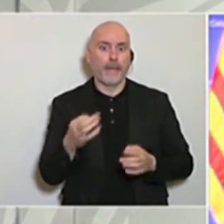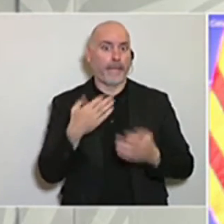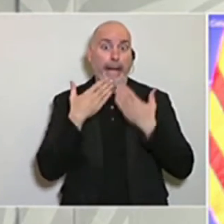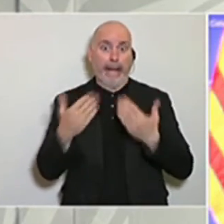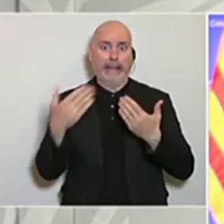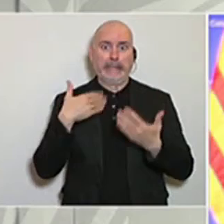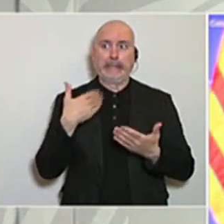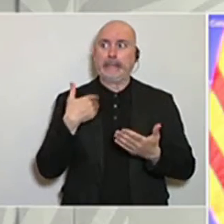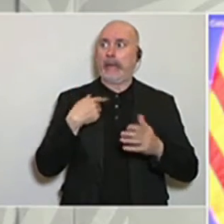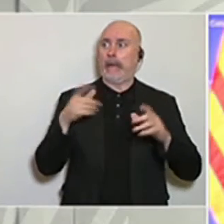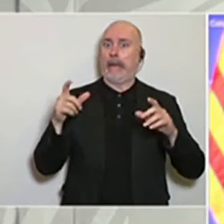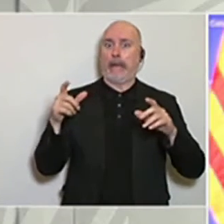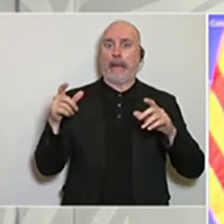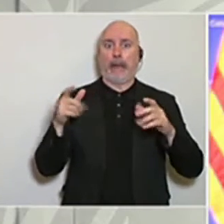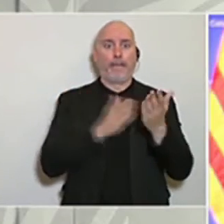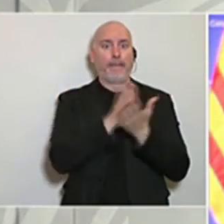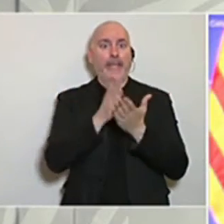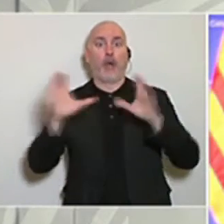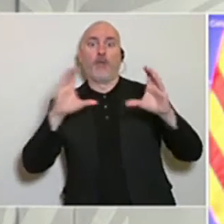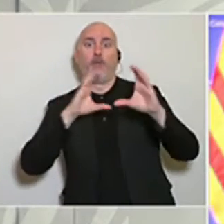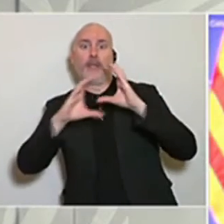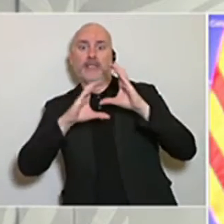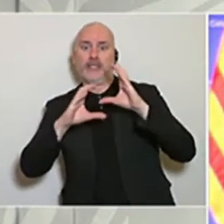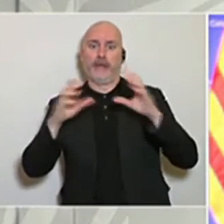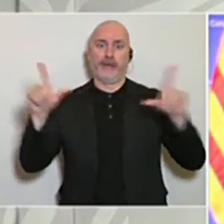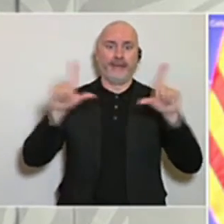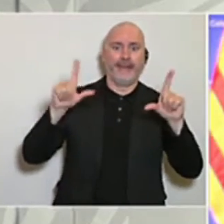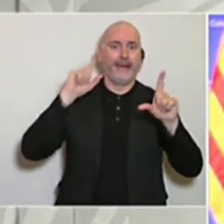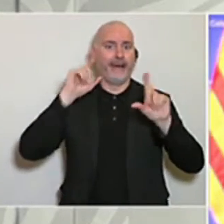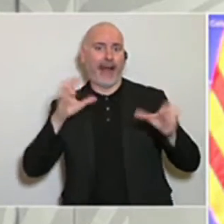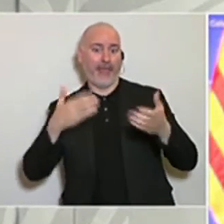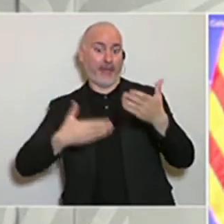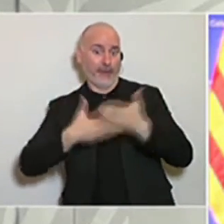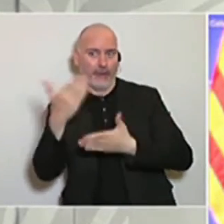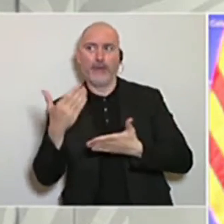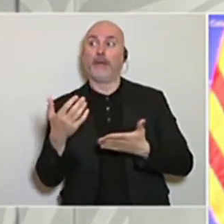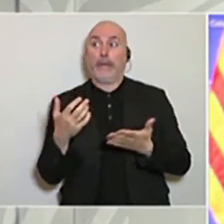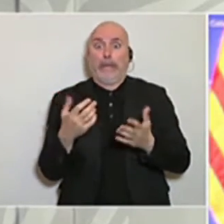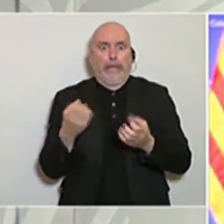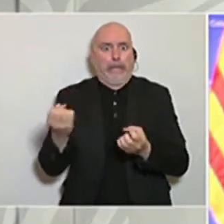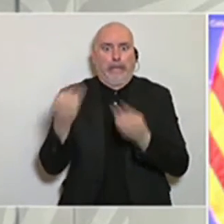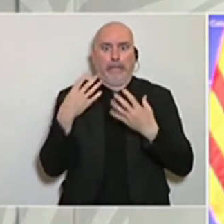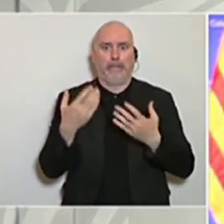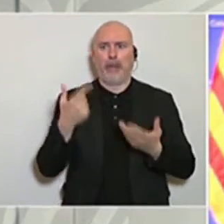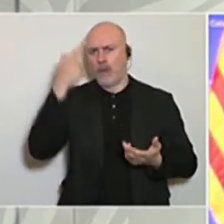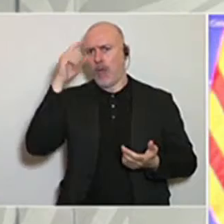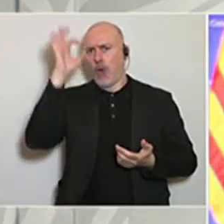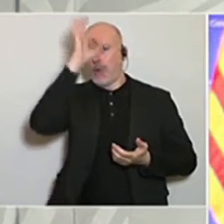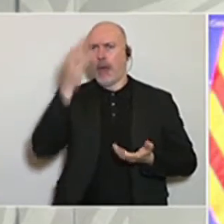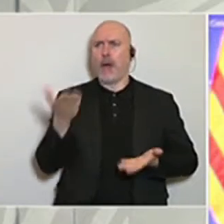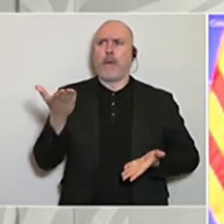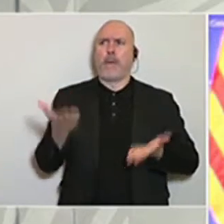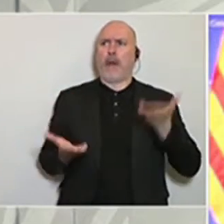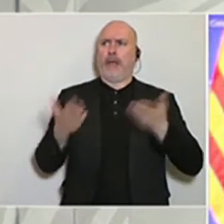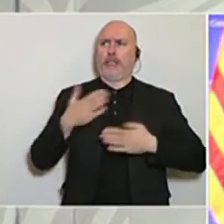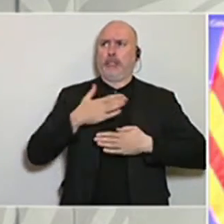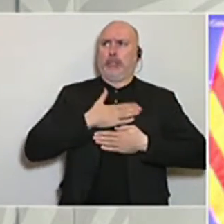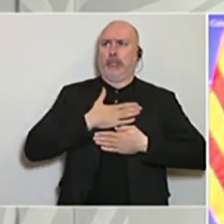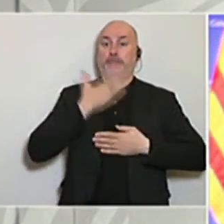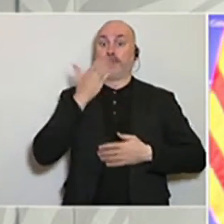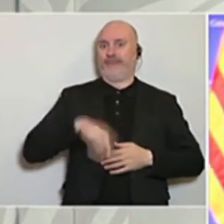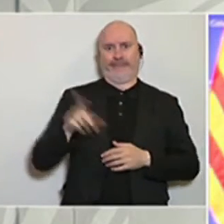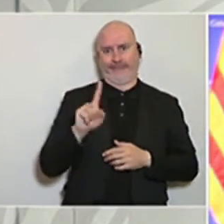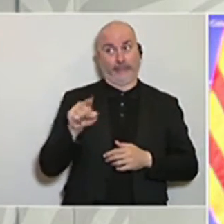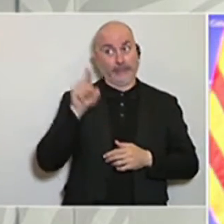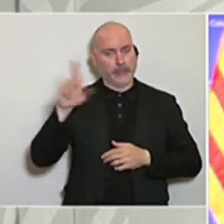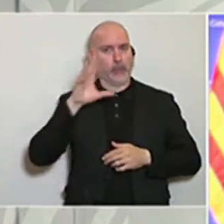comunicació, no tenim una altra informació, i fer certes valoracions que no li corresponen al govern de Catalunya sinó al govern de l'Estat espanyol, doncs ho deixaria